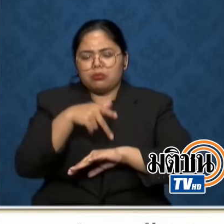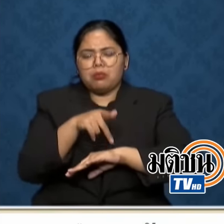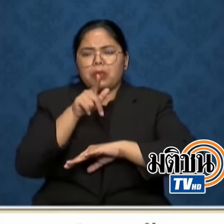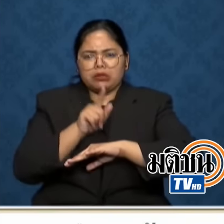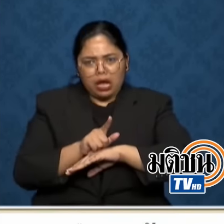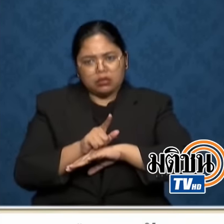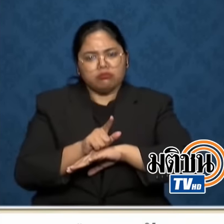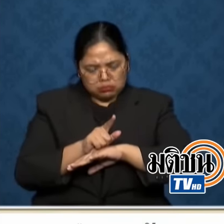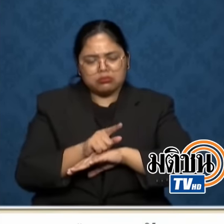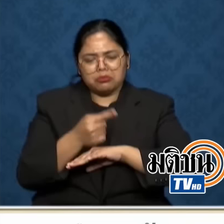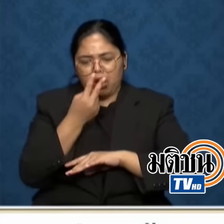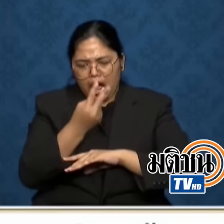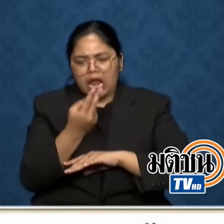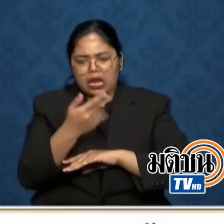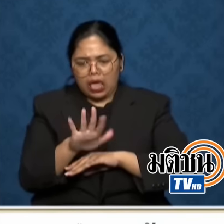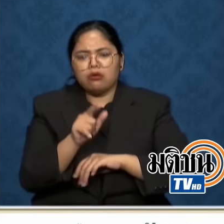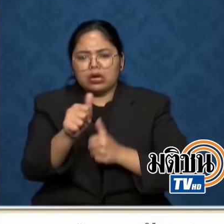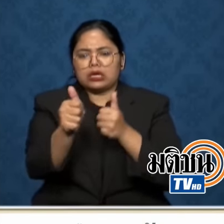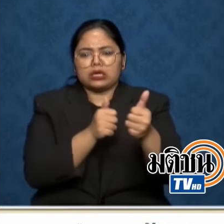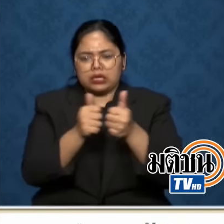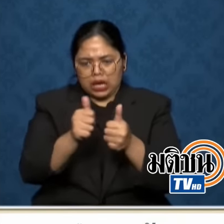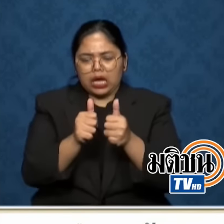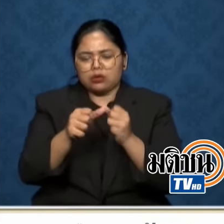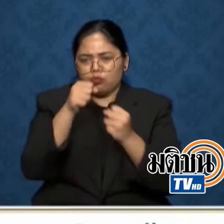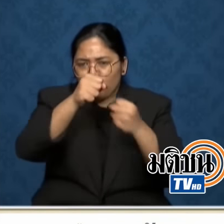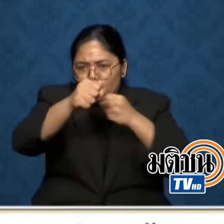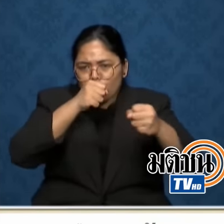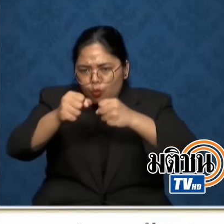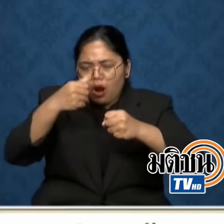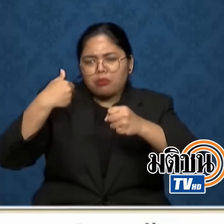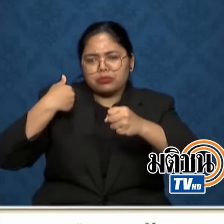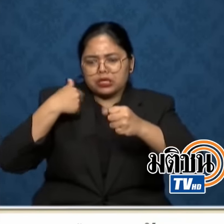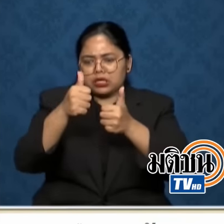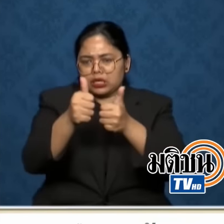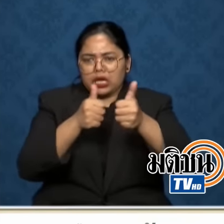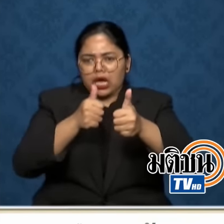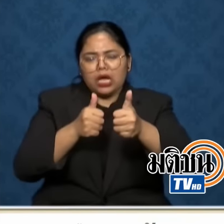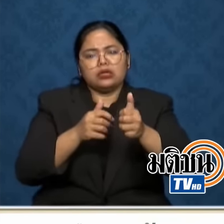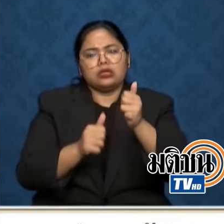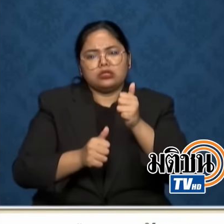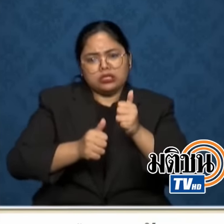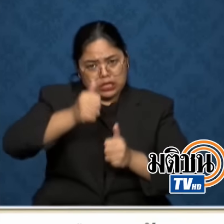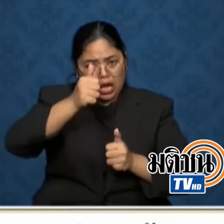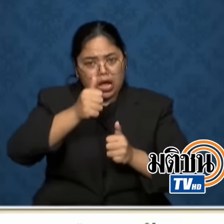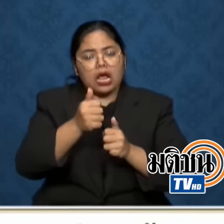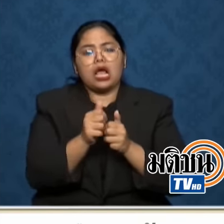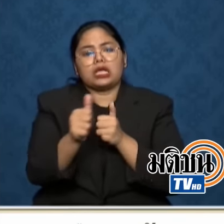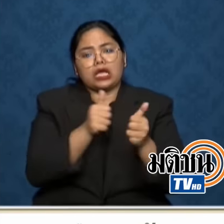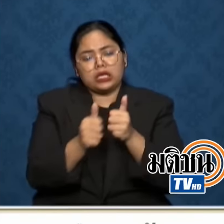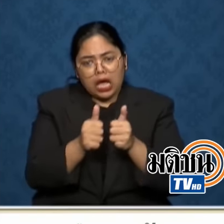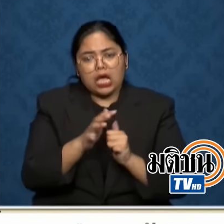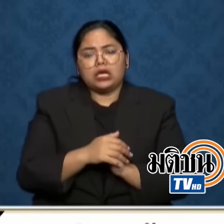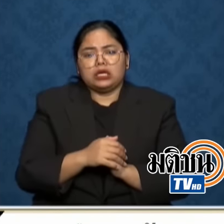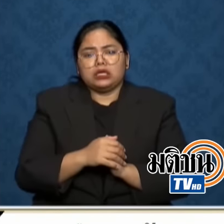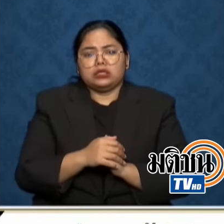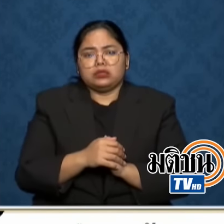ใจครับมีการแข่งขันมวย Amazing มวยไทย World Festival แข่งขันชิงแชมป์มวยไทย WBC มวยไ